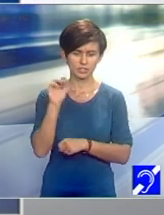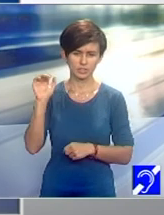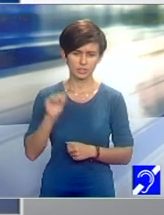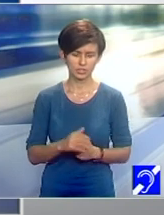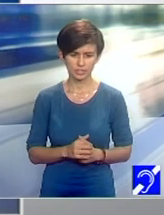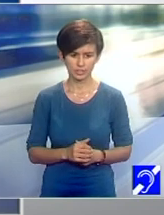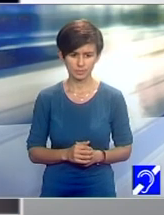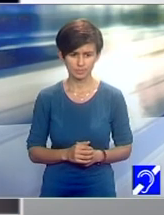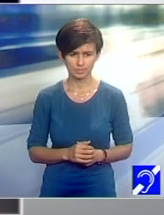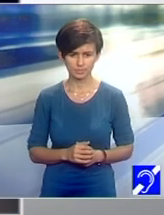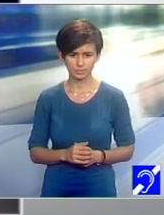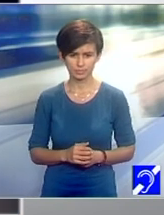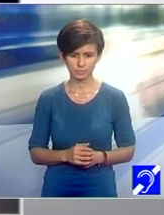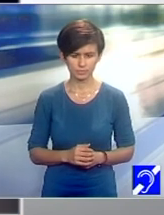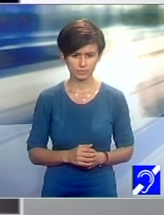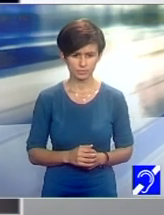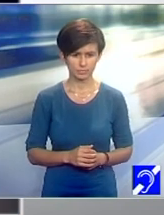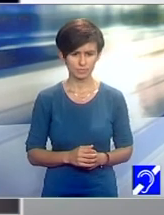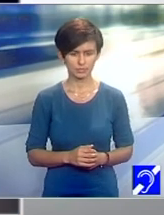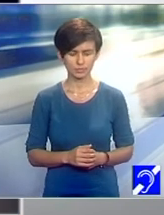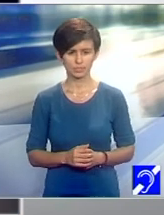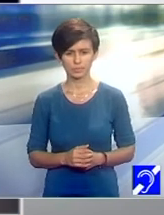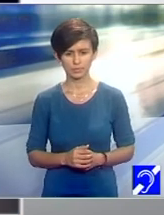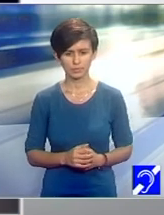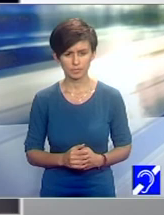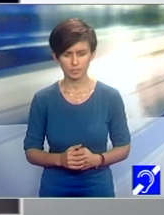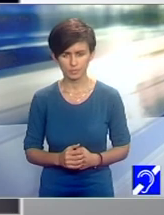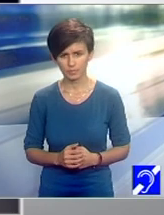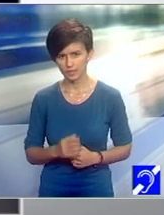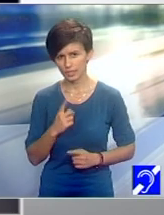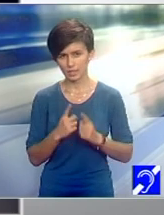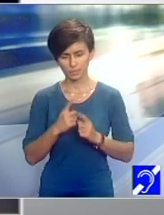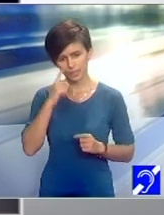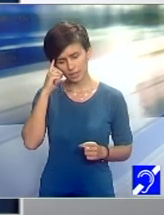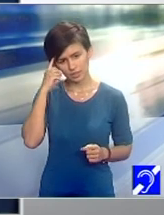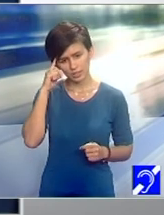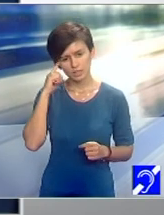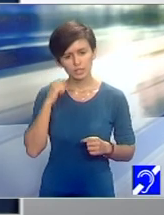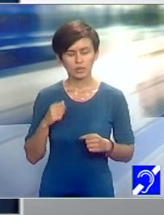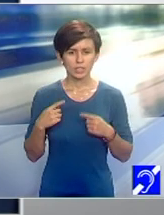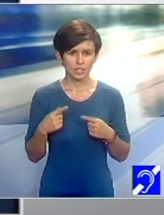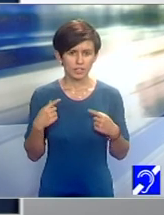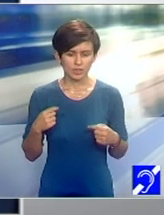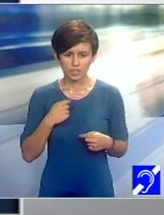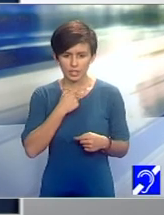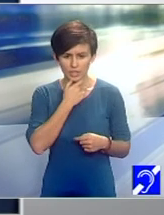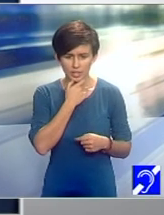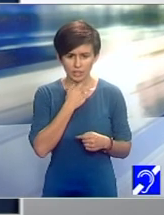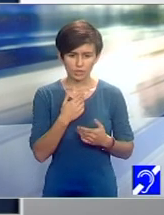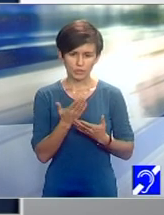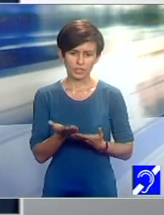în momentul de față, avându-se în vedere că în fiecare an noi acordăm peste 600 de